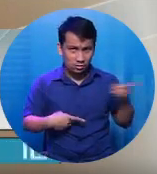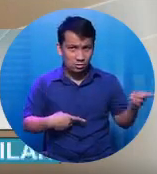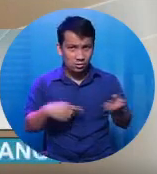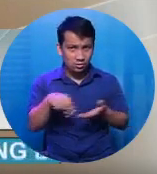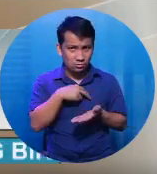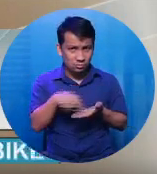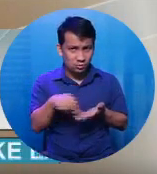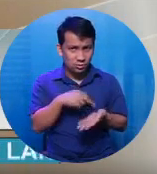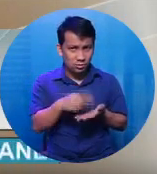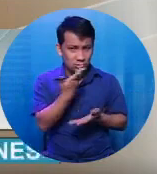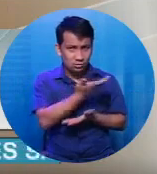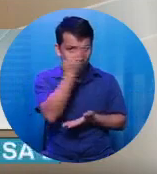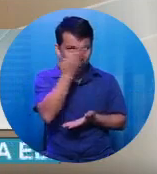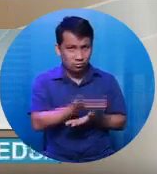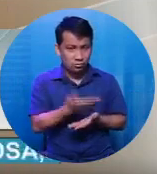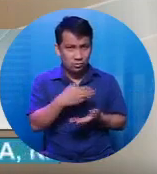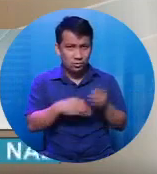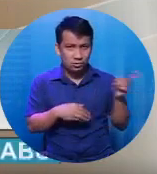nagtitiktok.